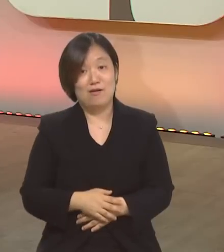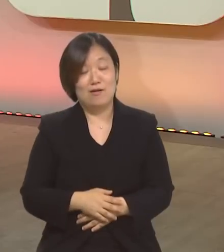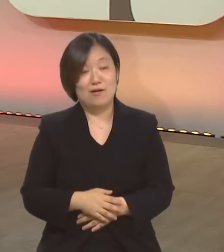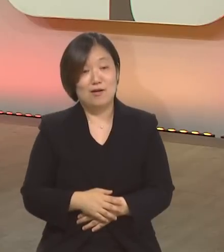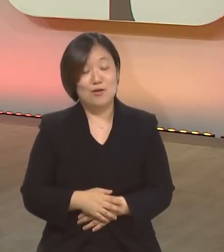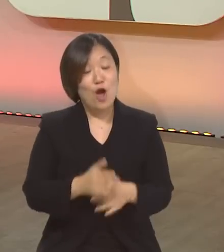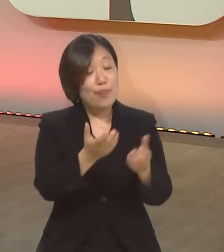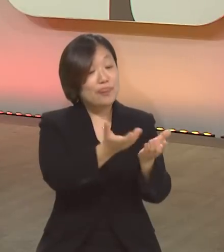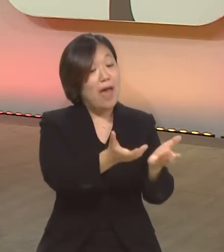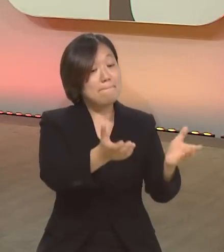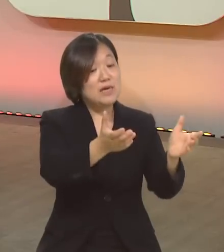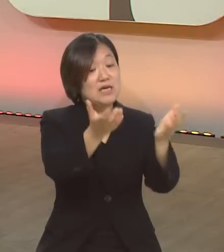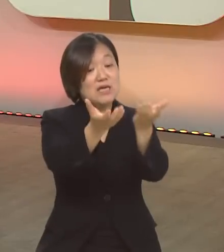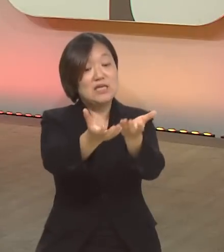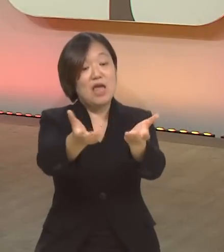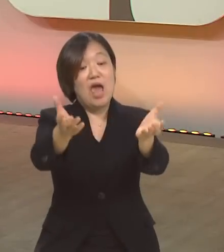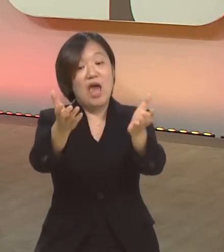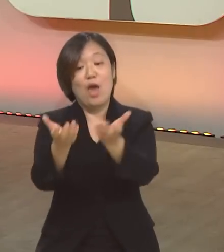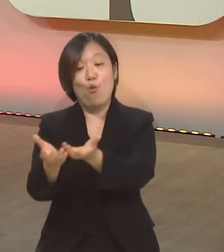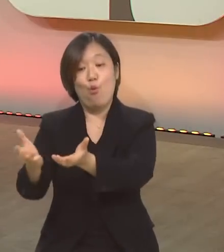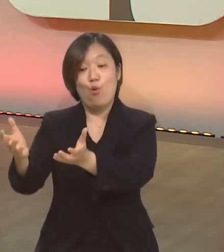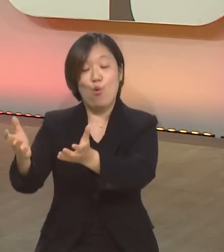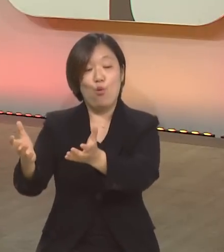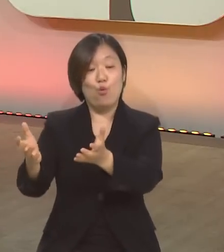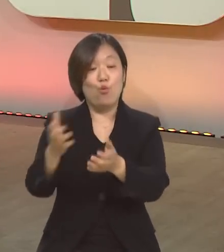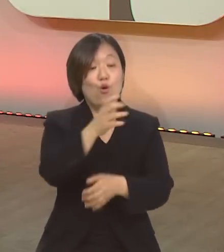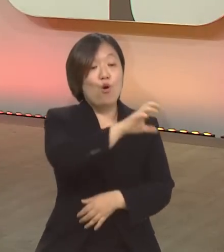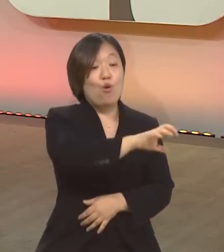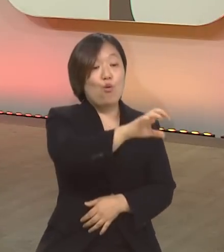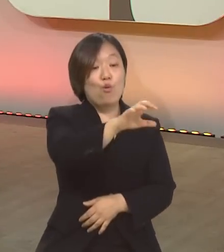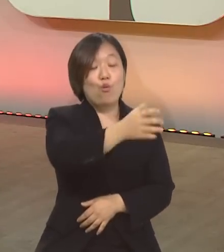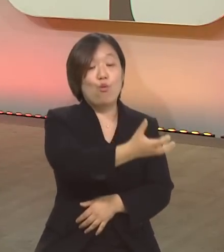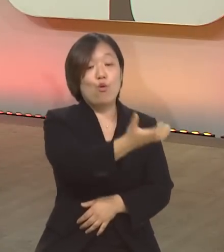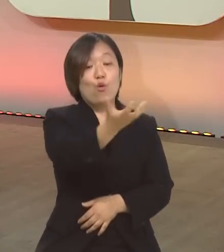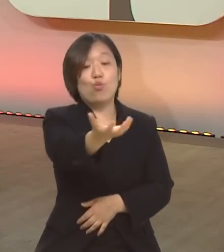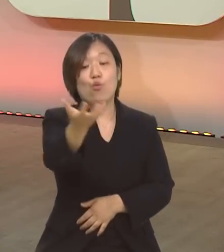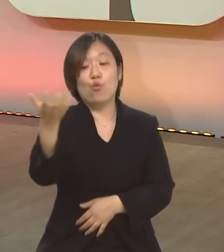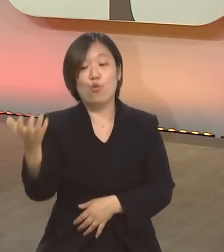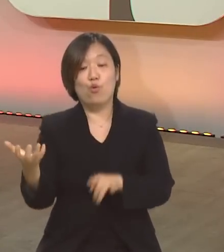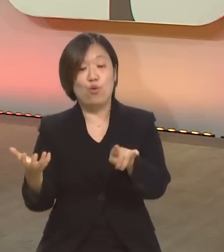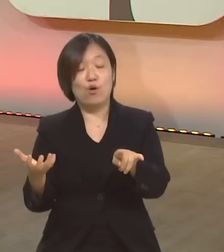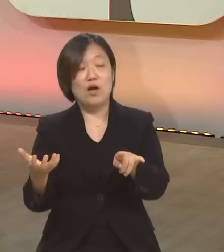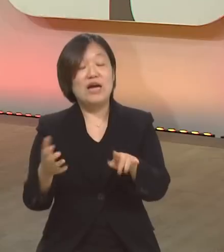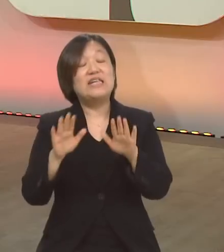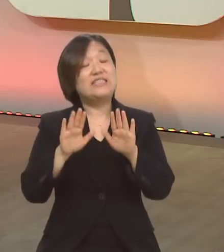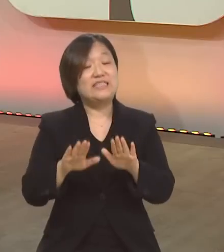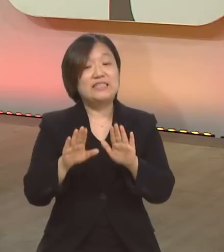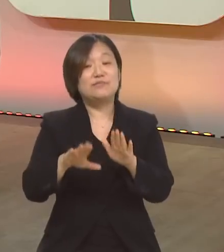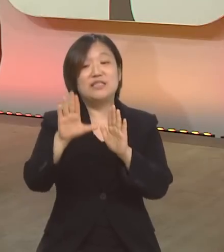올려놓고 아직은 때가 아니다 하고 노스님이 이야기 하시더라고요 너무